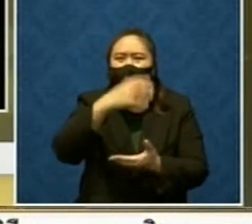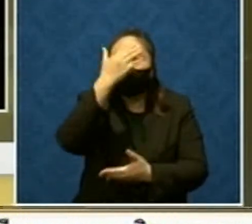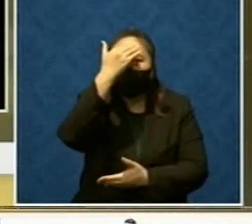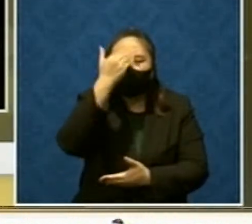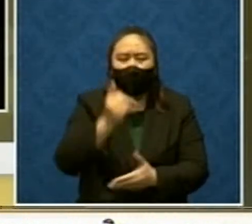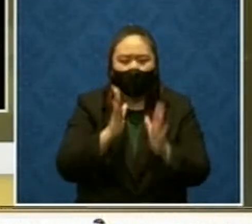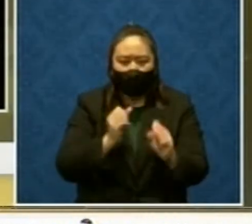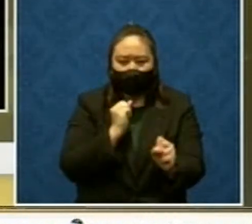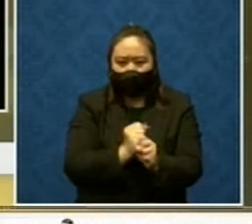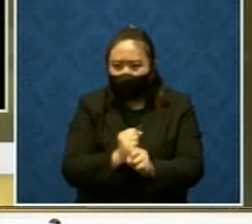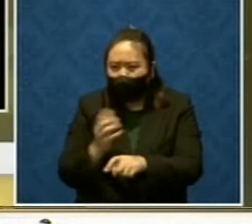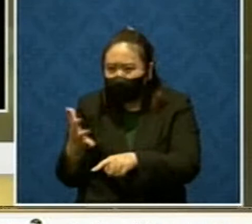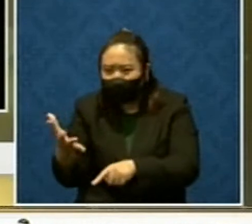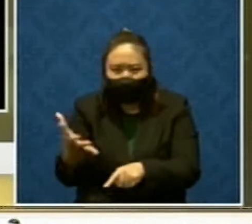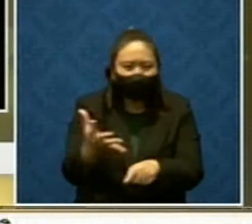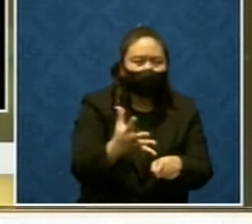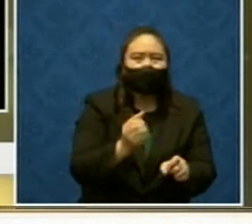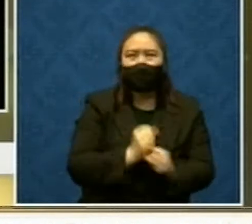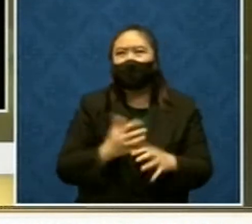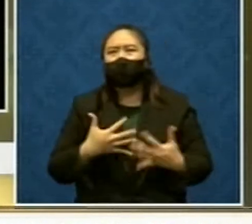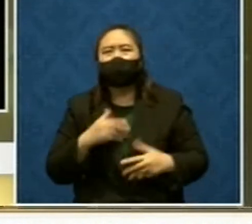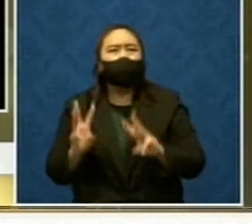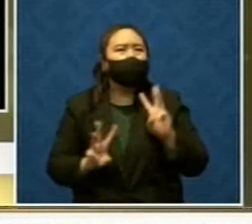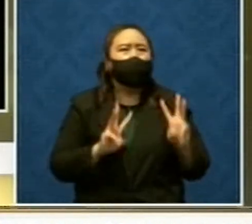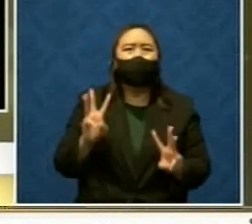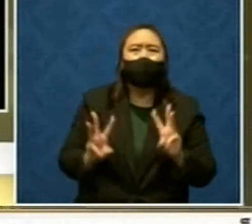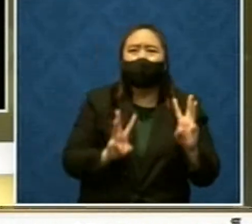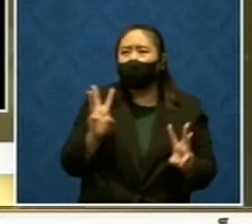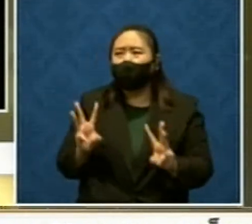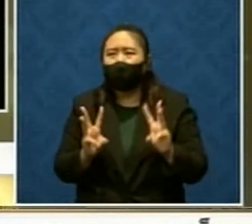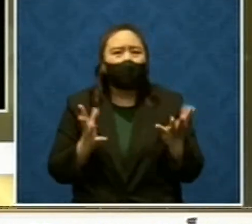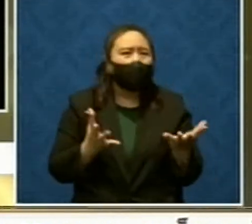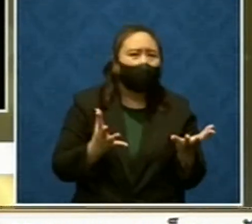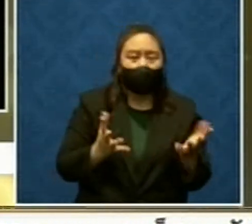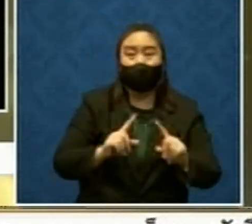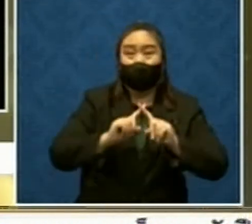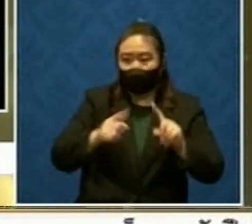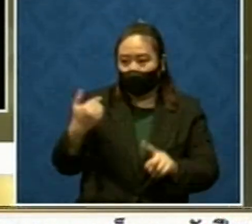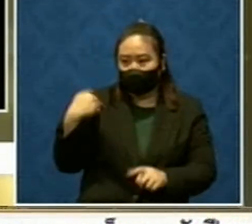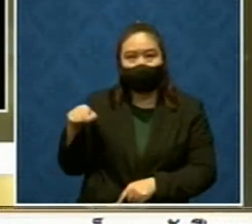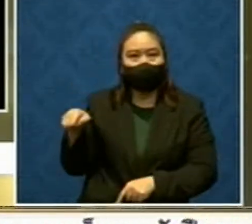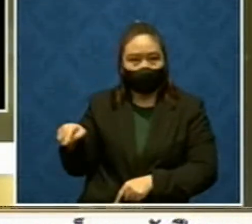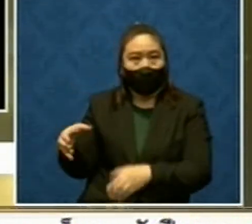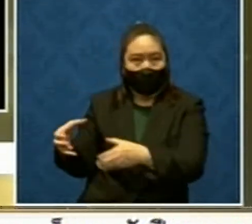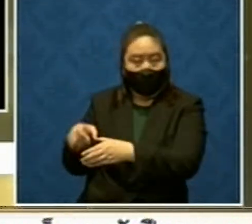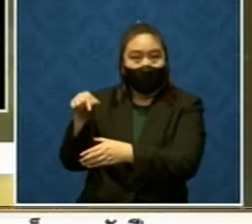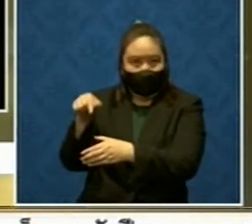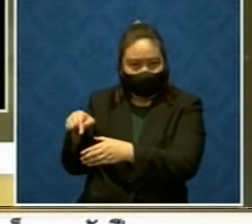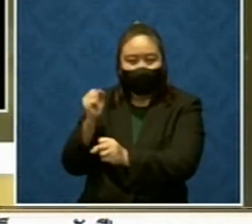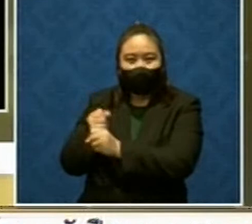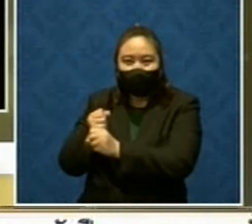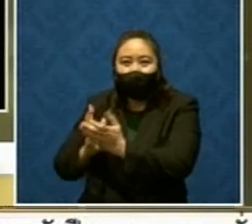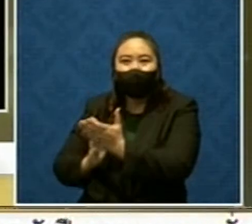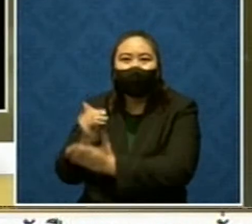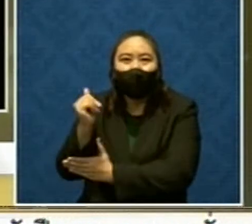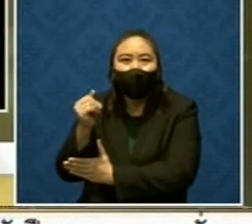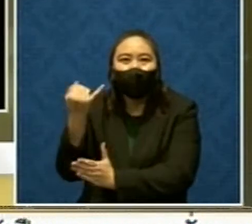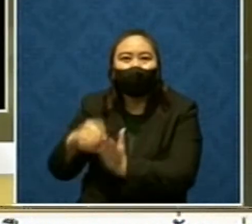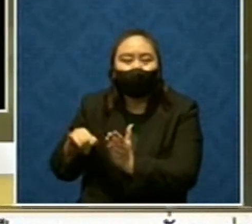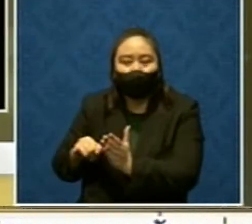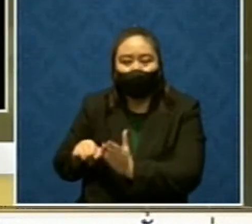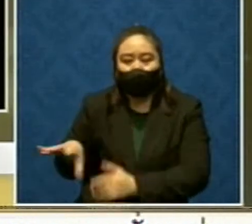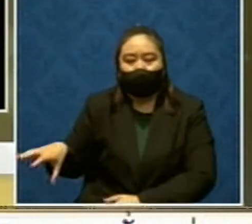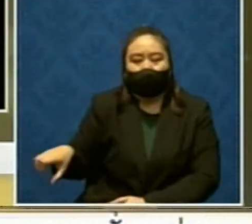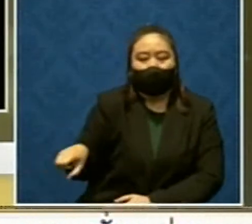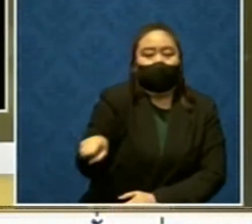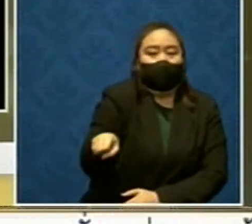นมากแต่มีคนอีกบางคนกลุ่มนึงได้งานโดยอาศัยเส้นสายผ่